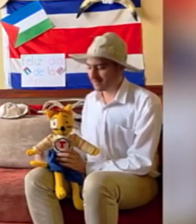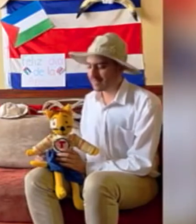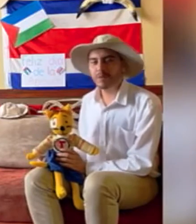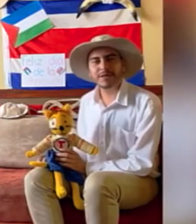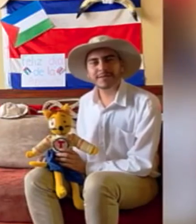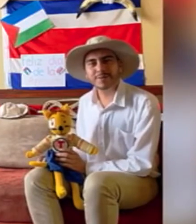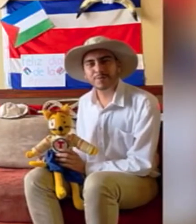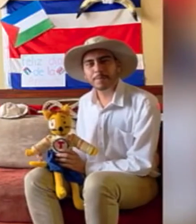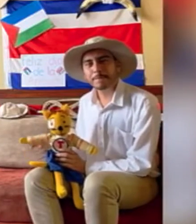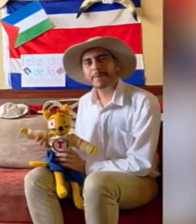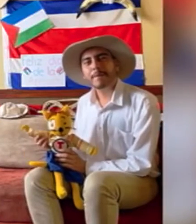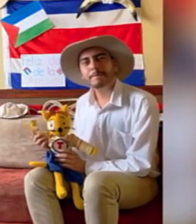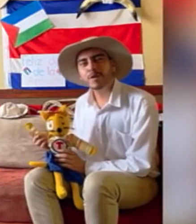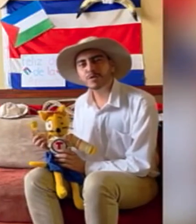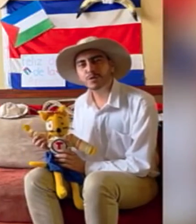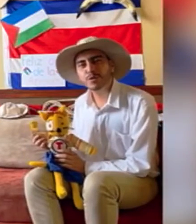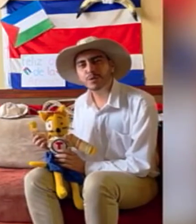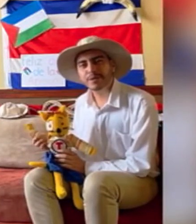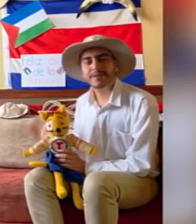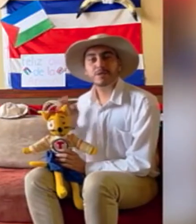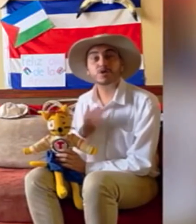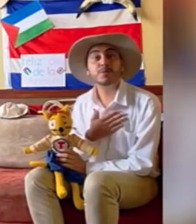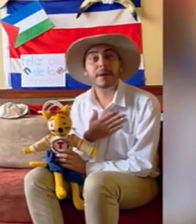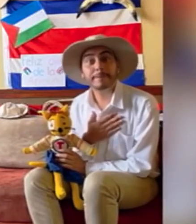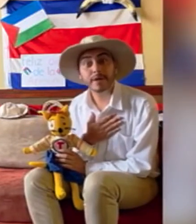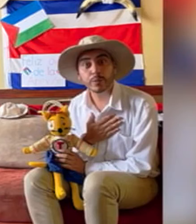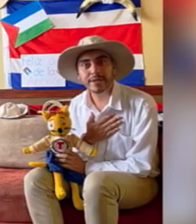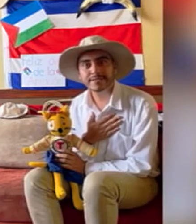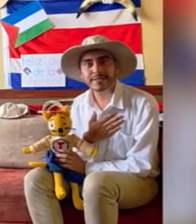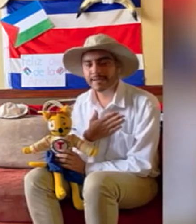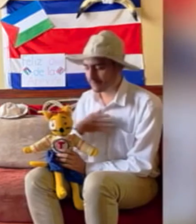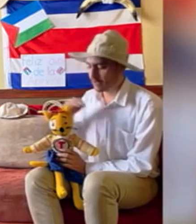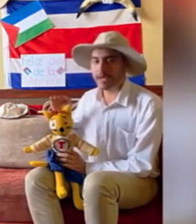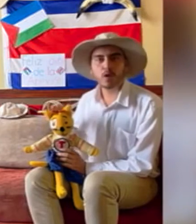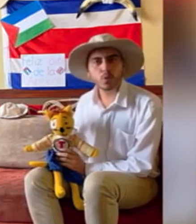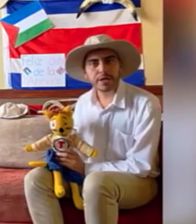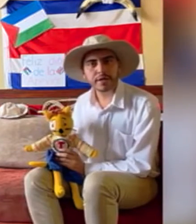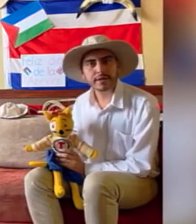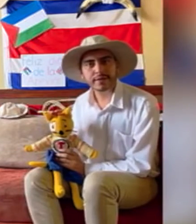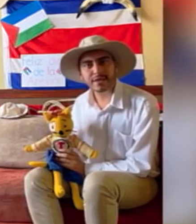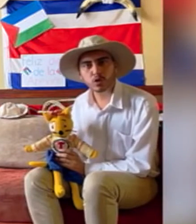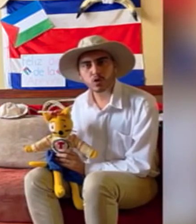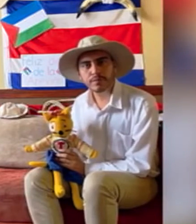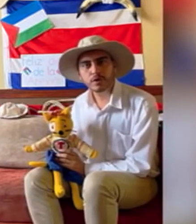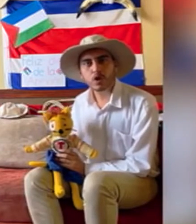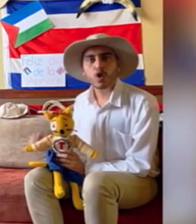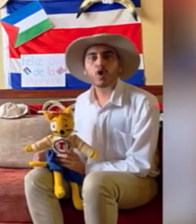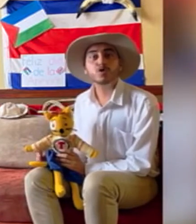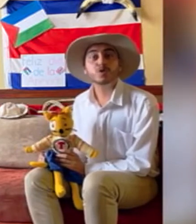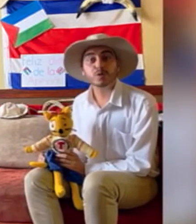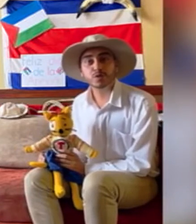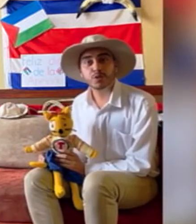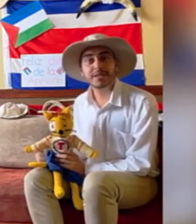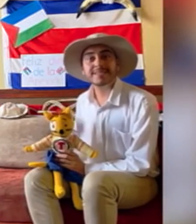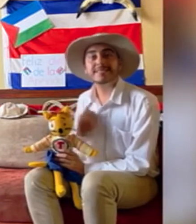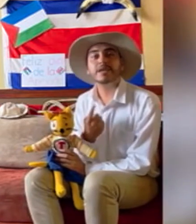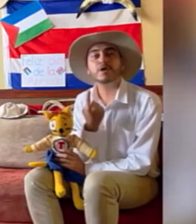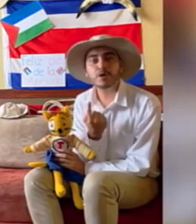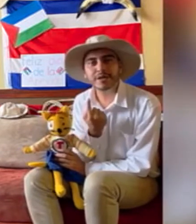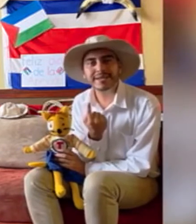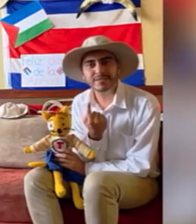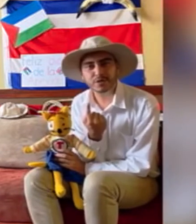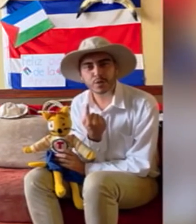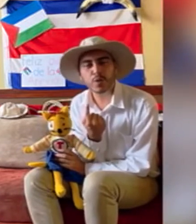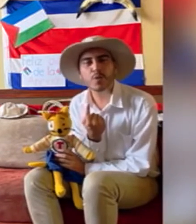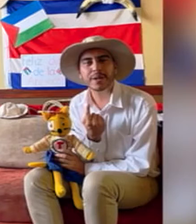Bonjour. Salut à Tatou. Bonjour. Je m'appelle Wilser et lui, Tatou. Aujourd'hui, j'ai